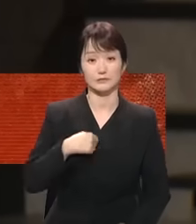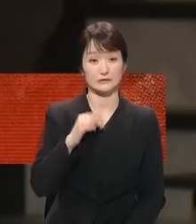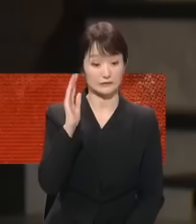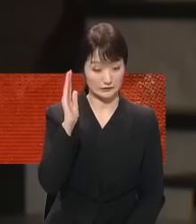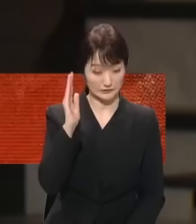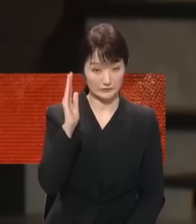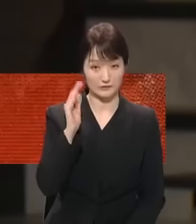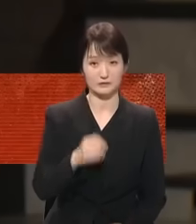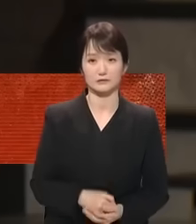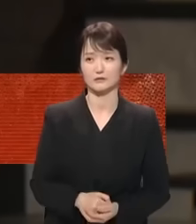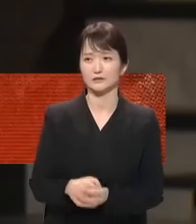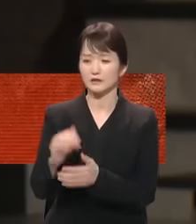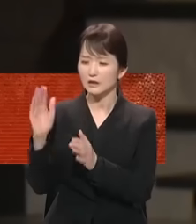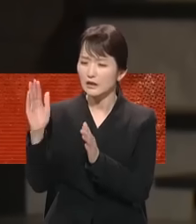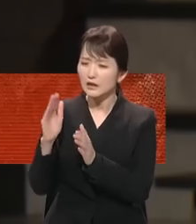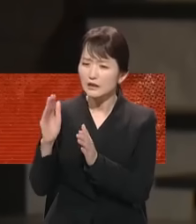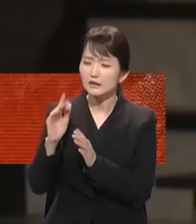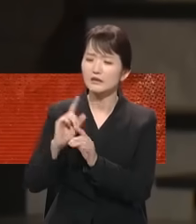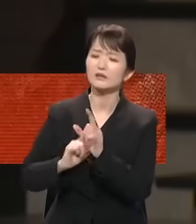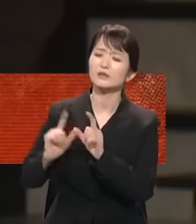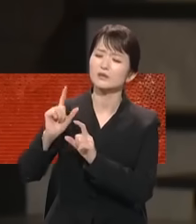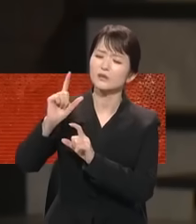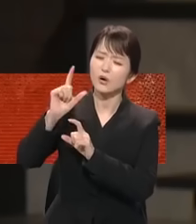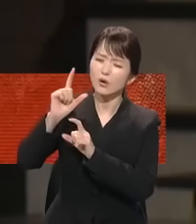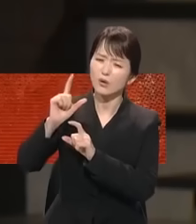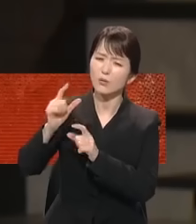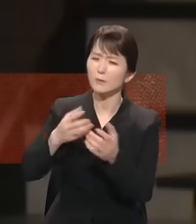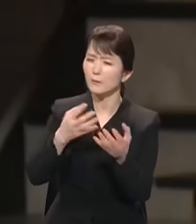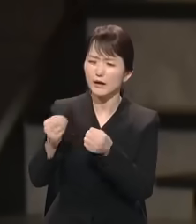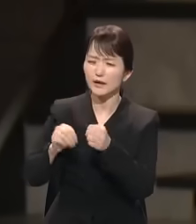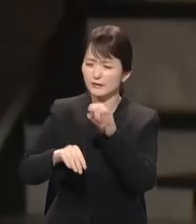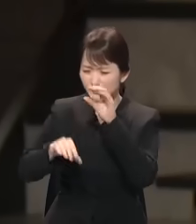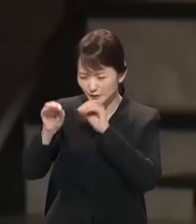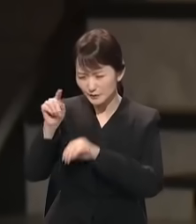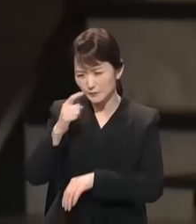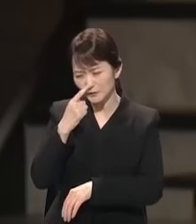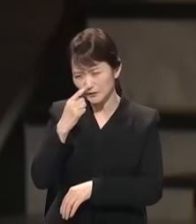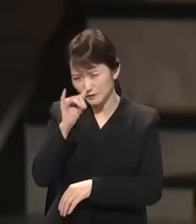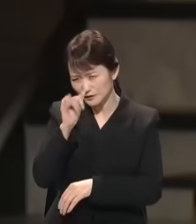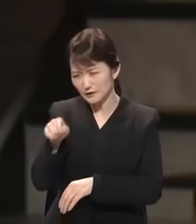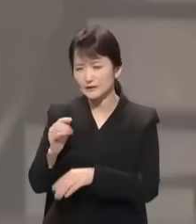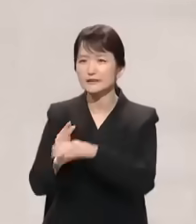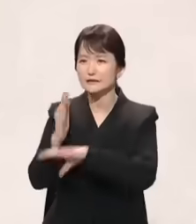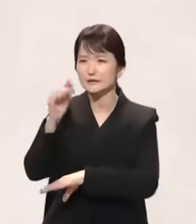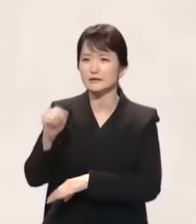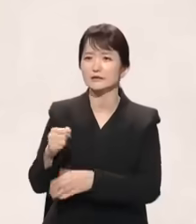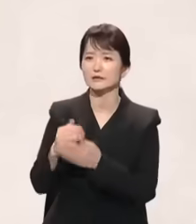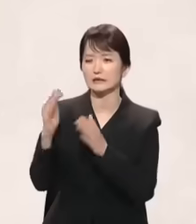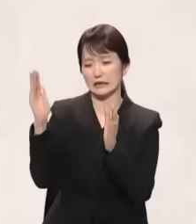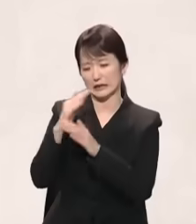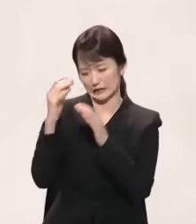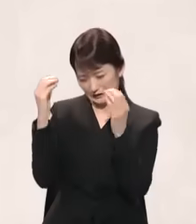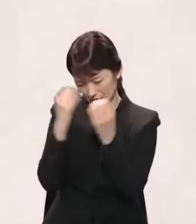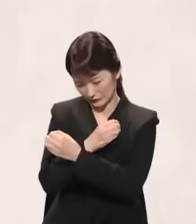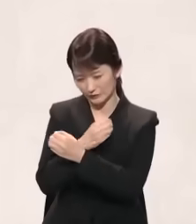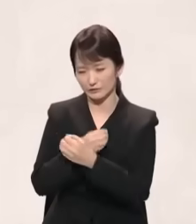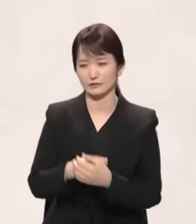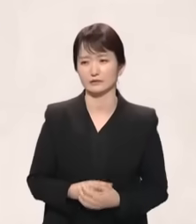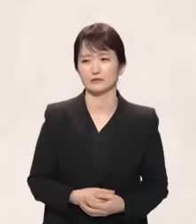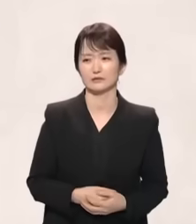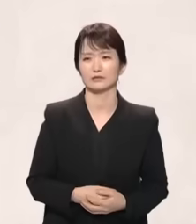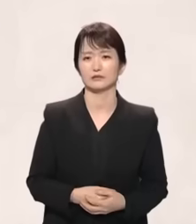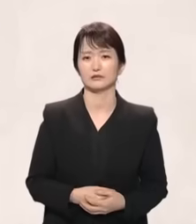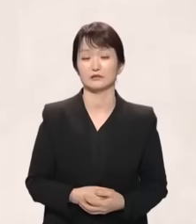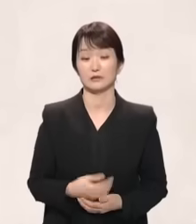것은 학생들이 하나라도 더 배웠으면 하는 입장에서 오반 부분이 있는데 그 학생들이 오해를 했다라고 하는데 아까